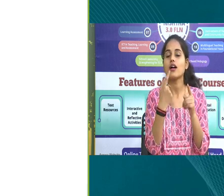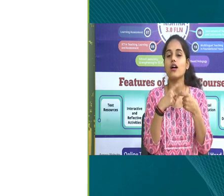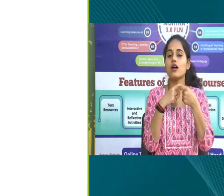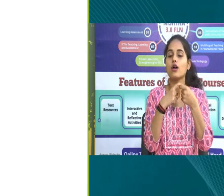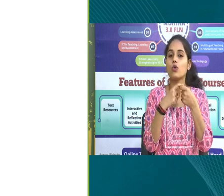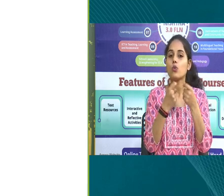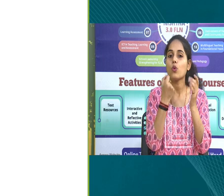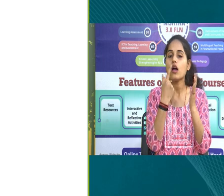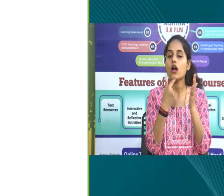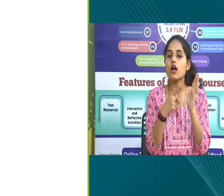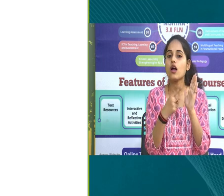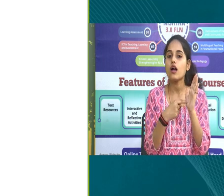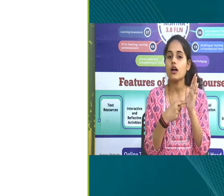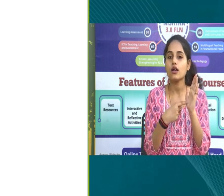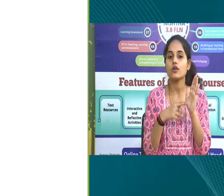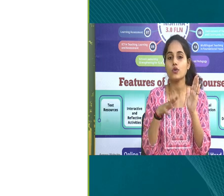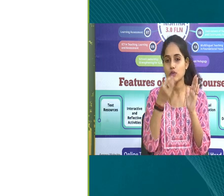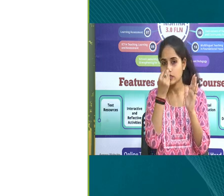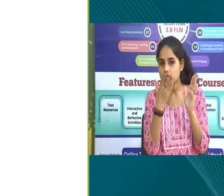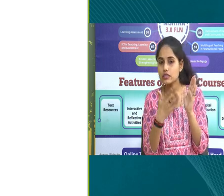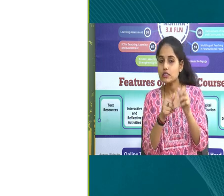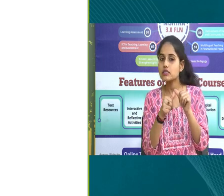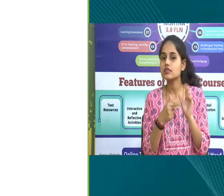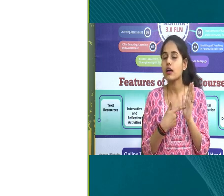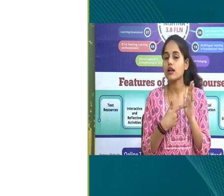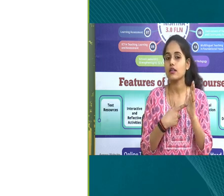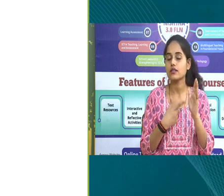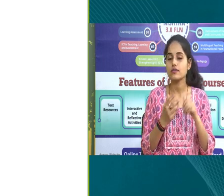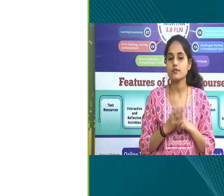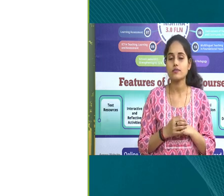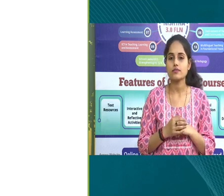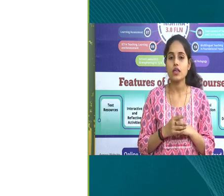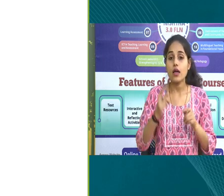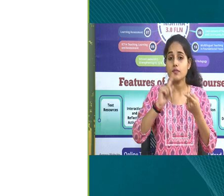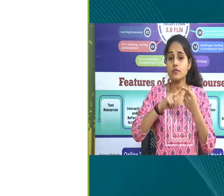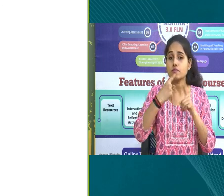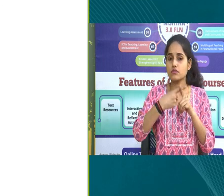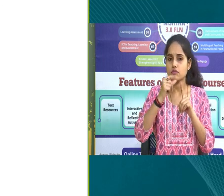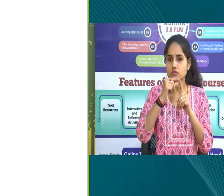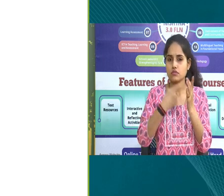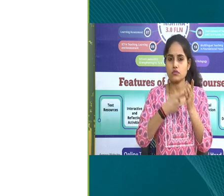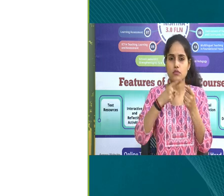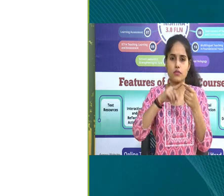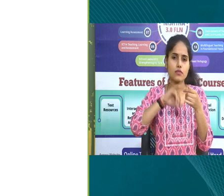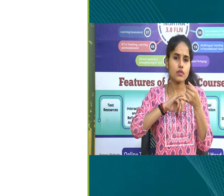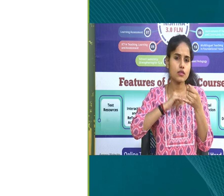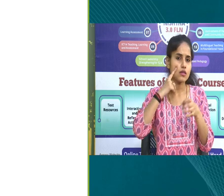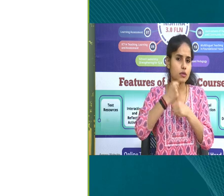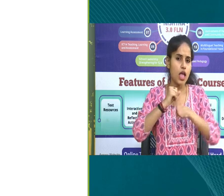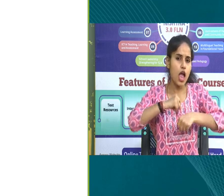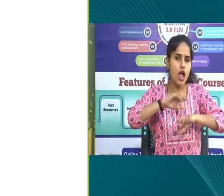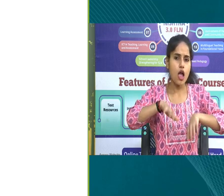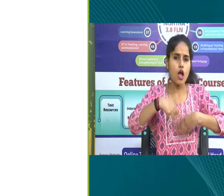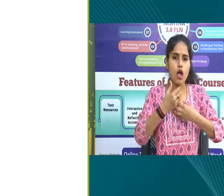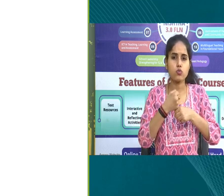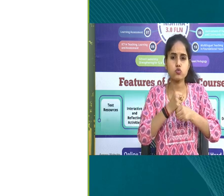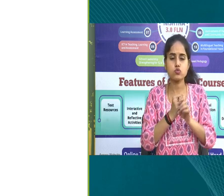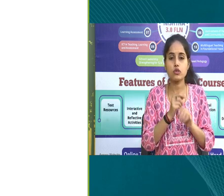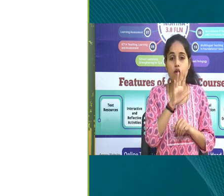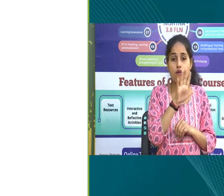वैरियेबल्स के टर्म में है तो ये एक्सप्रेशन है और जो एक्सप्रेशंस बनते हैं जैसे 4X +